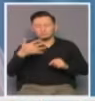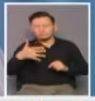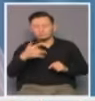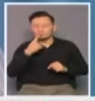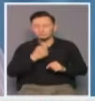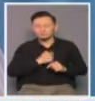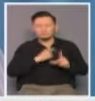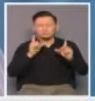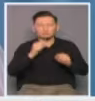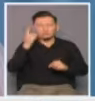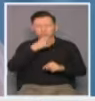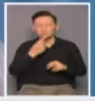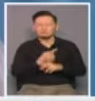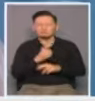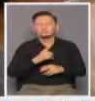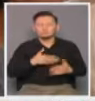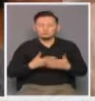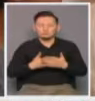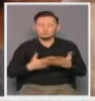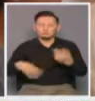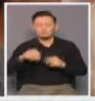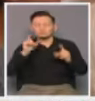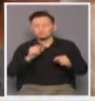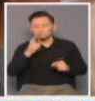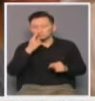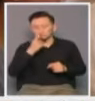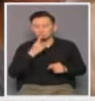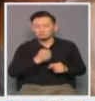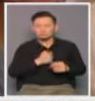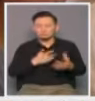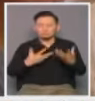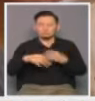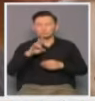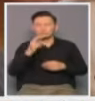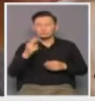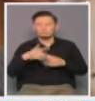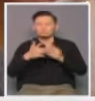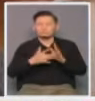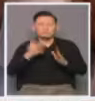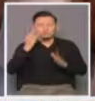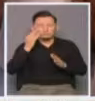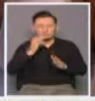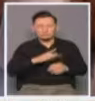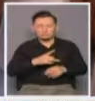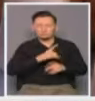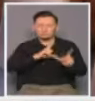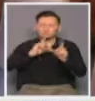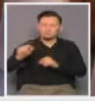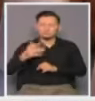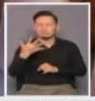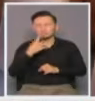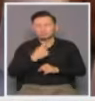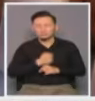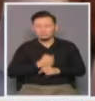солдатов в год, что повышает активность молодых людей. Недавно воинские части Национальной гвардии в городе Алматы с района отправились 5 солдат.